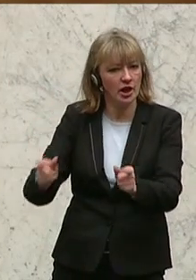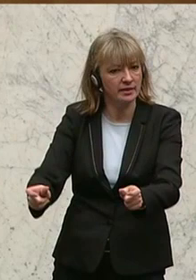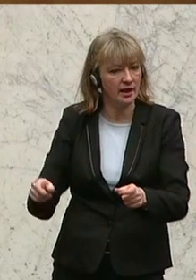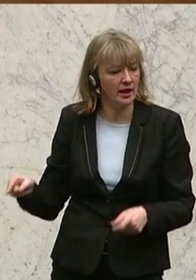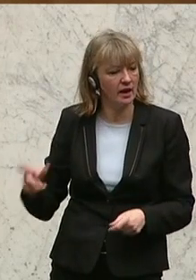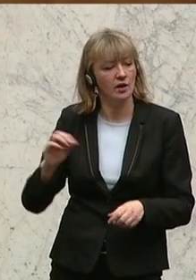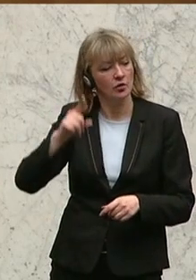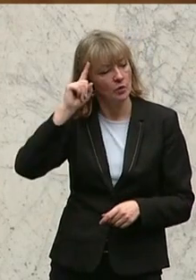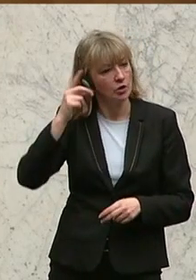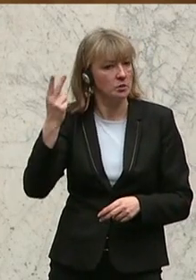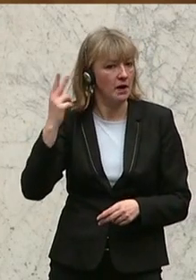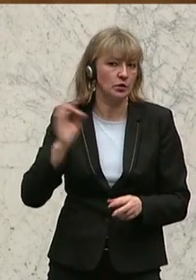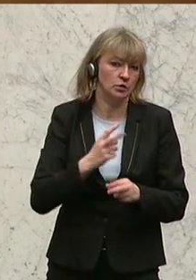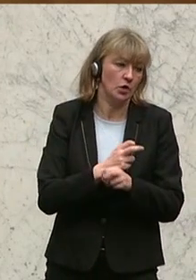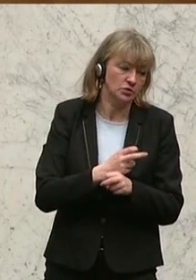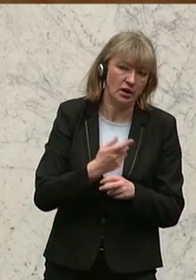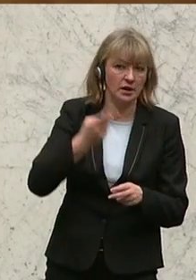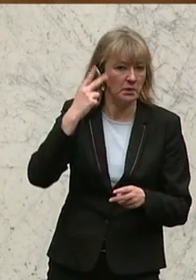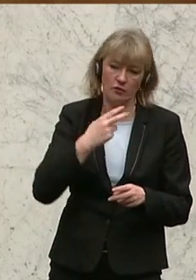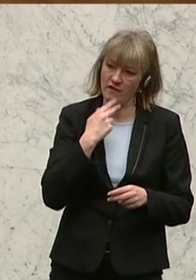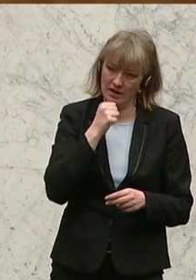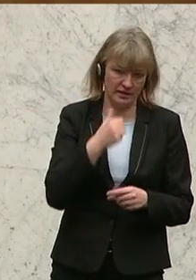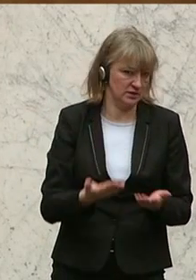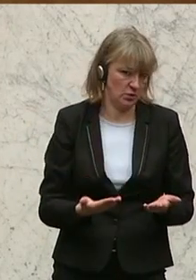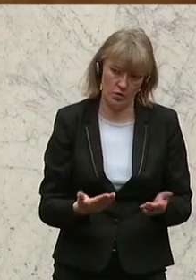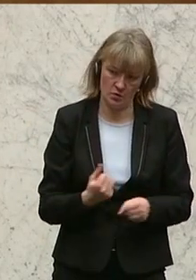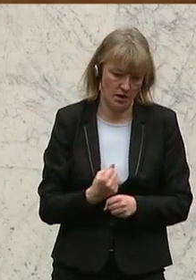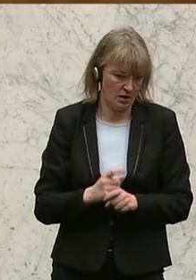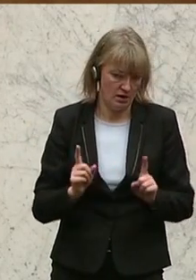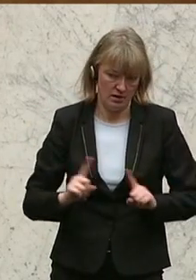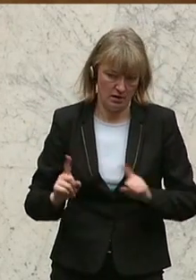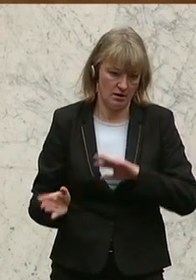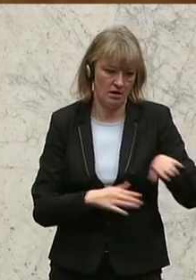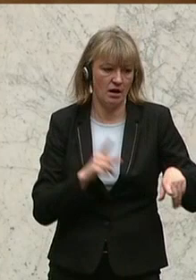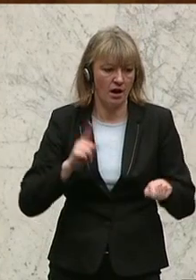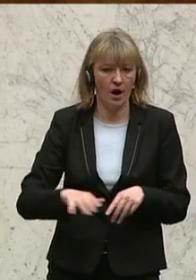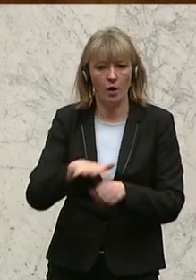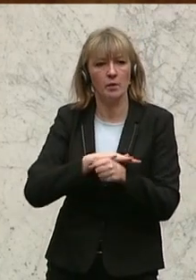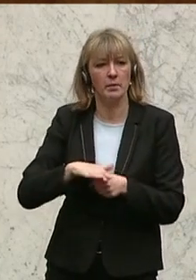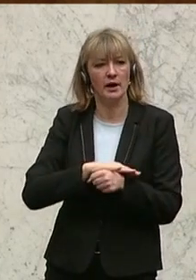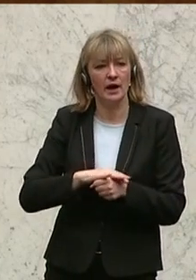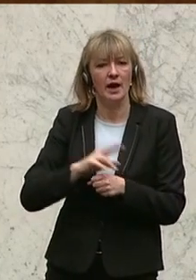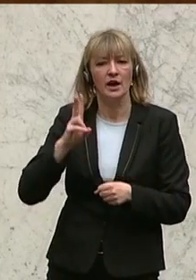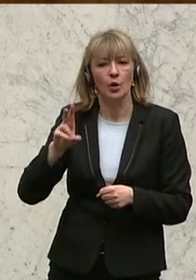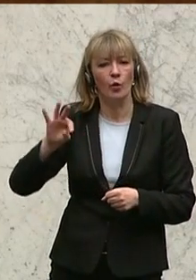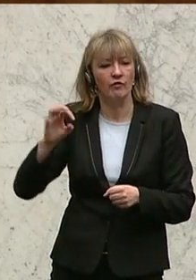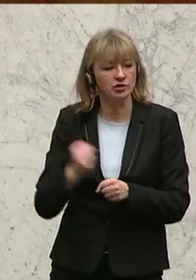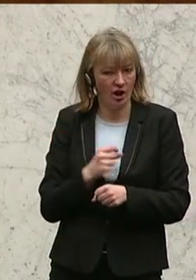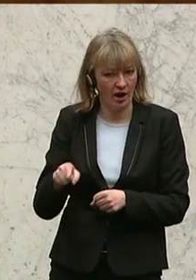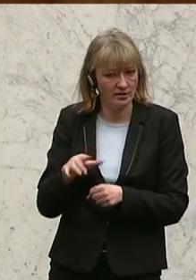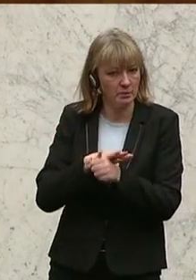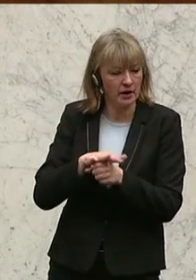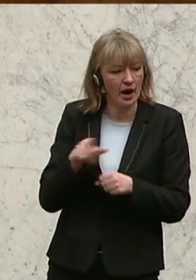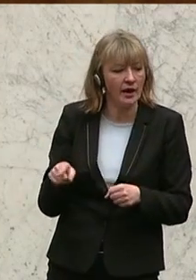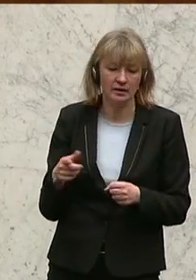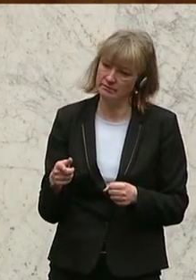Maut oder mit der österreichischen Maut so weiter nicht gehen. Und das Zweite ist, dass wir im Bereich Kufstein ein Problem haben. Und auch das werden wir